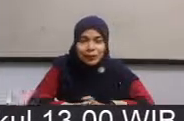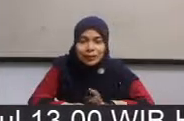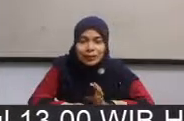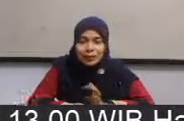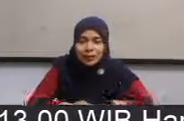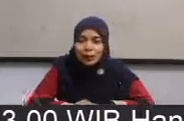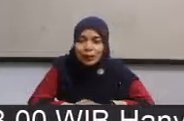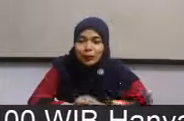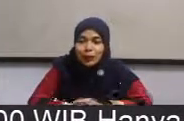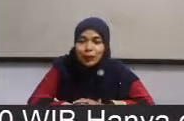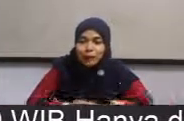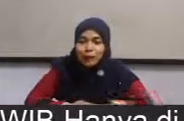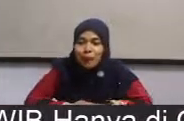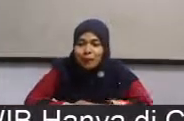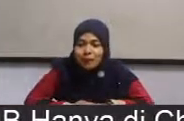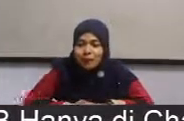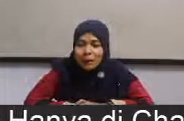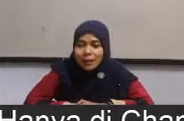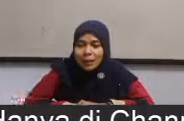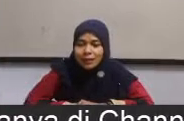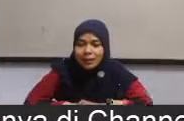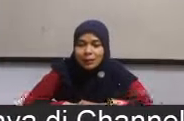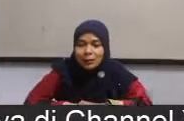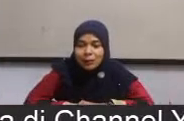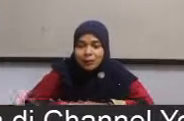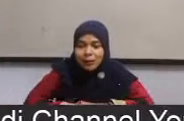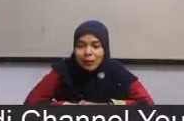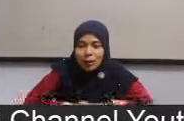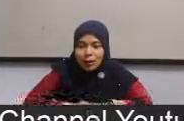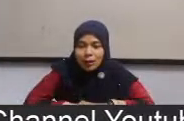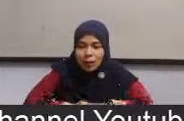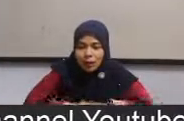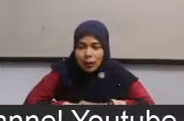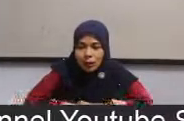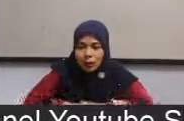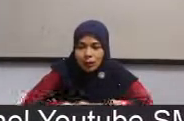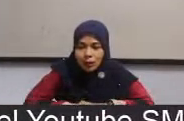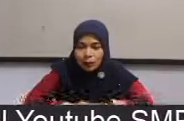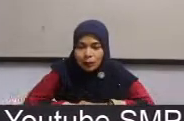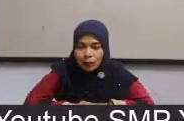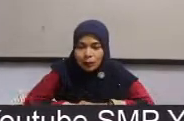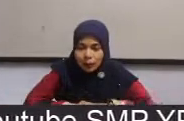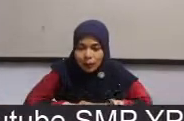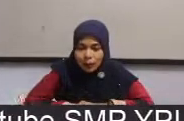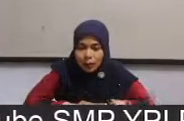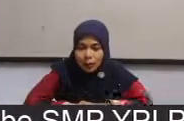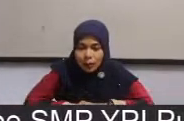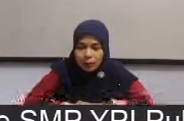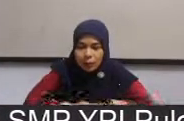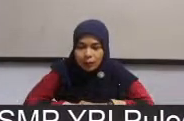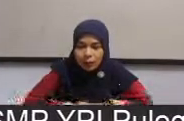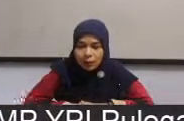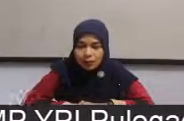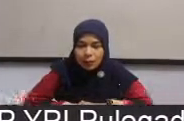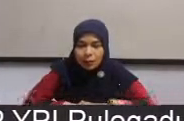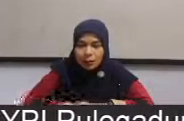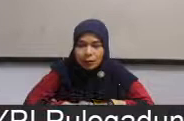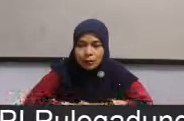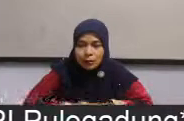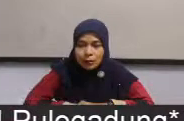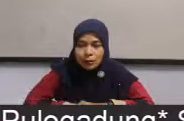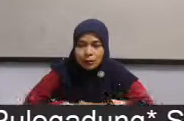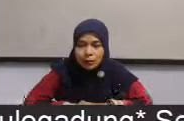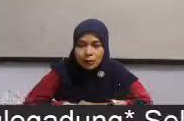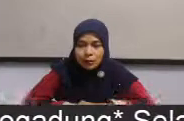Hai kok yang disini yang di rumah Zikri kayaknya Zikri udah udah sampai lagi aja